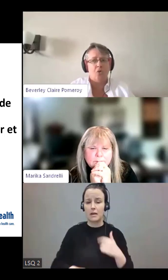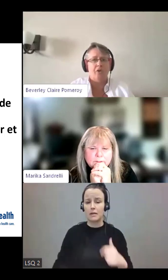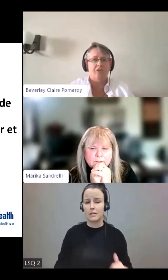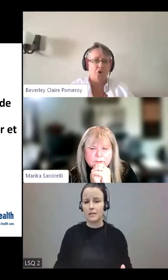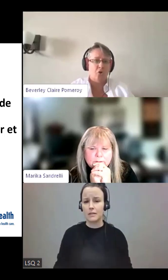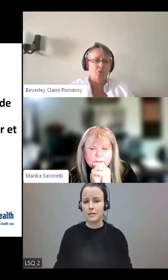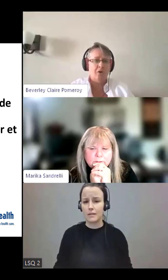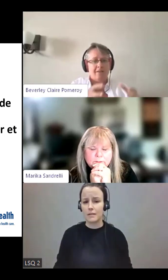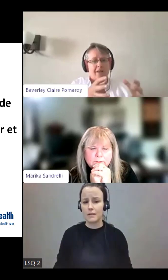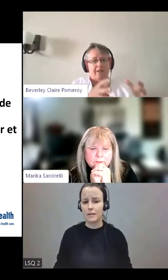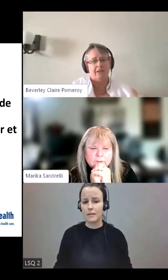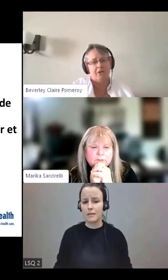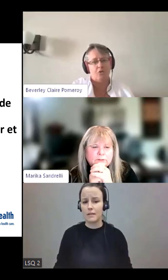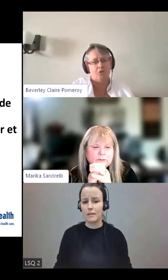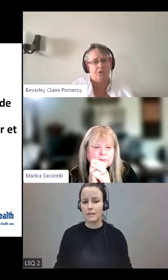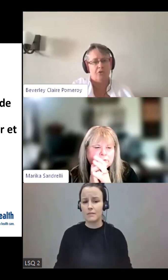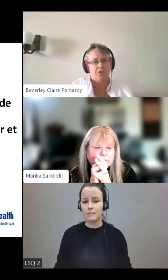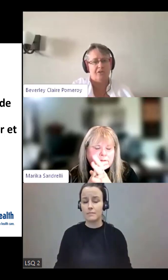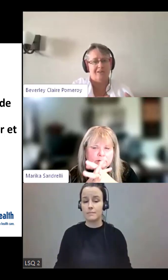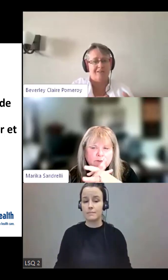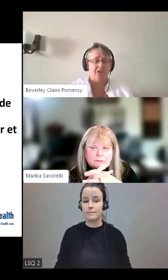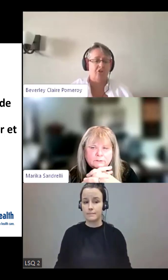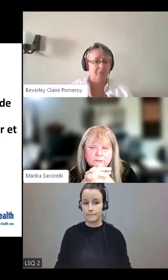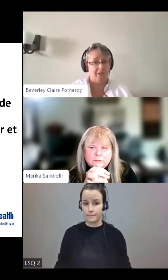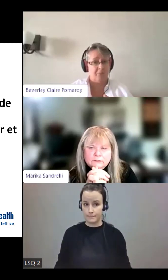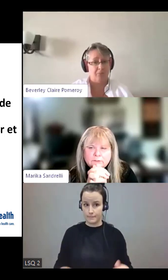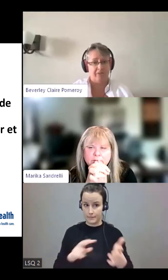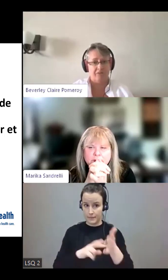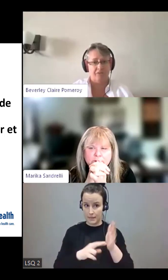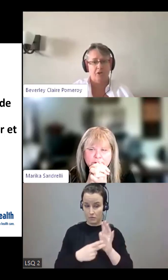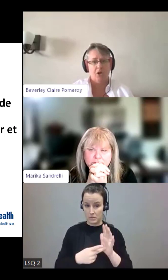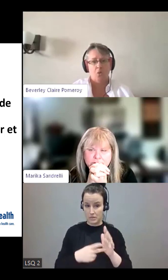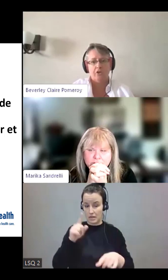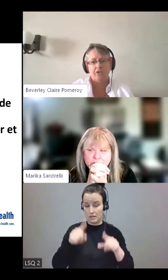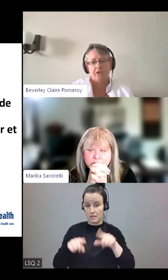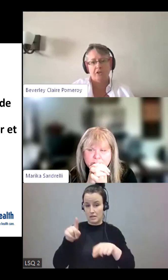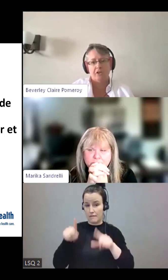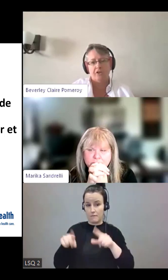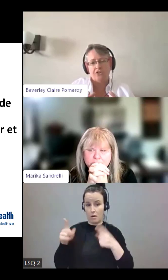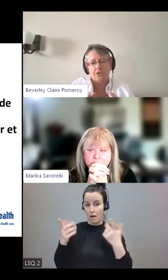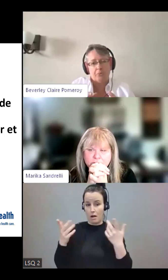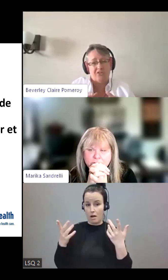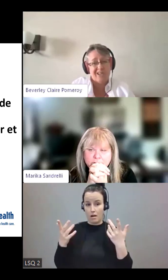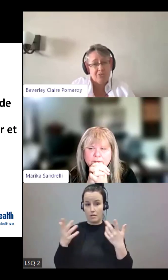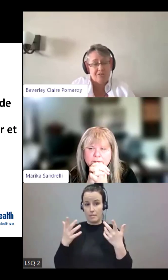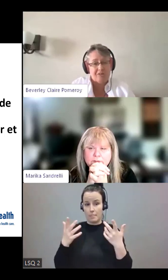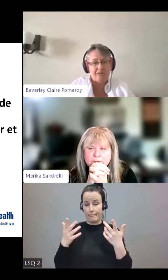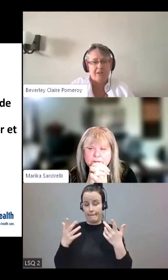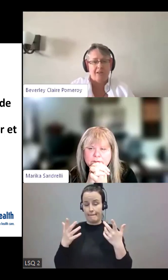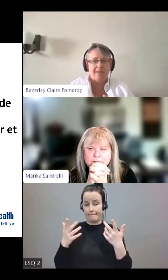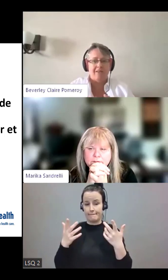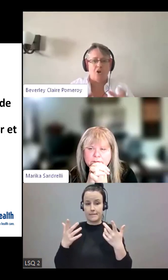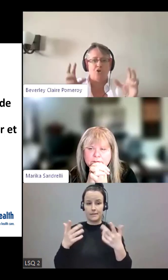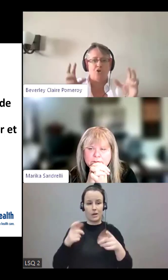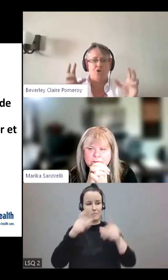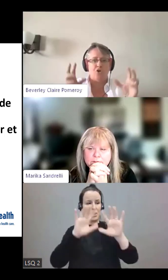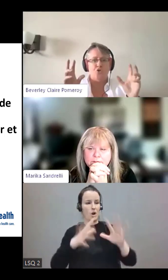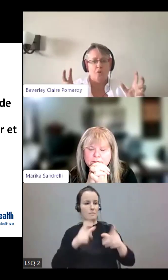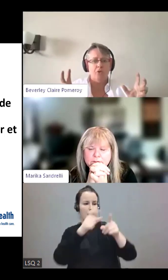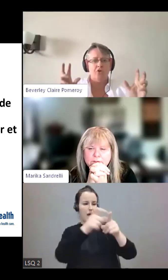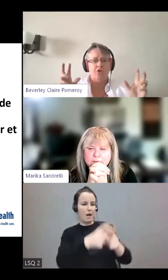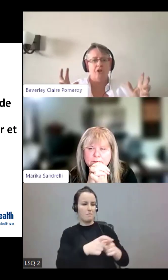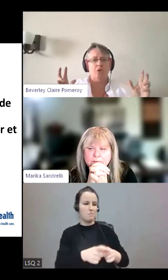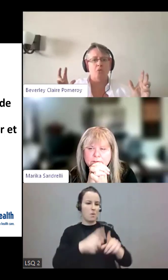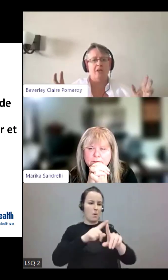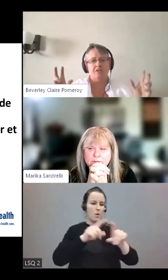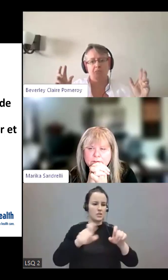sait pas toujours que le langage qu'on utilise est opprimant. Donc, des mots peuvent